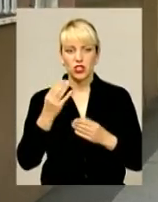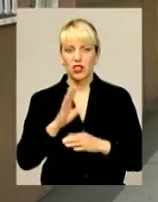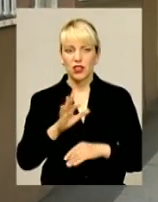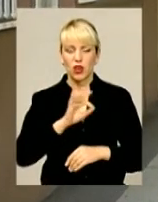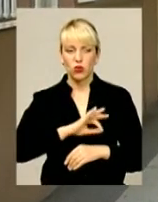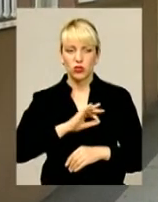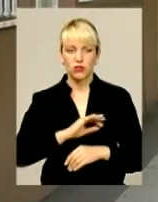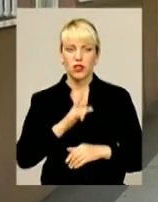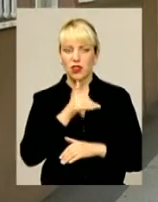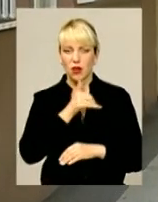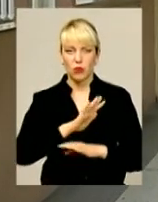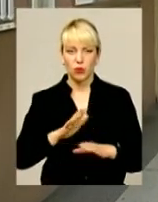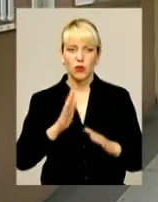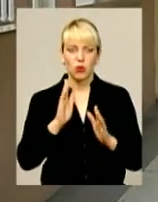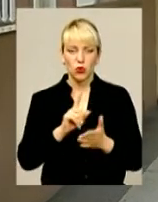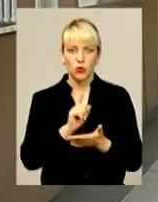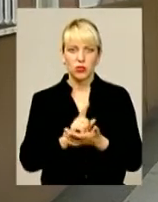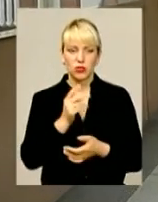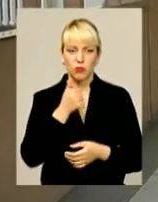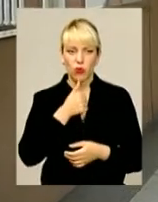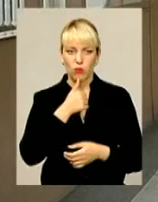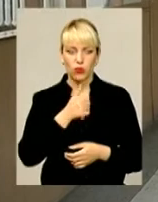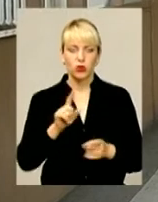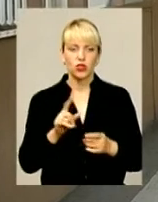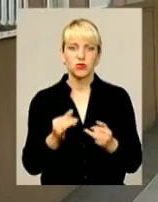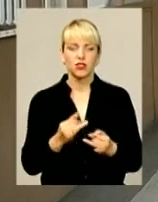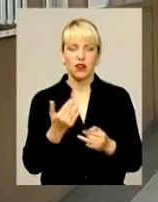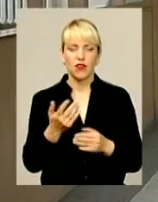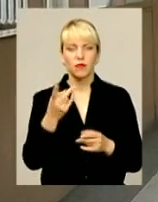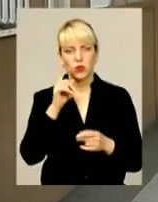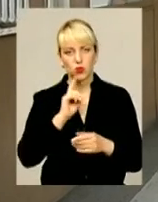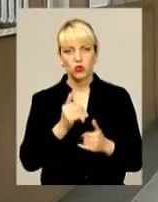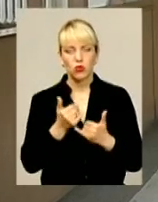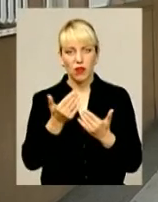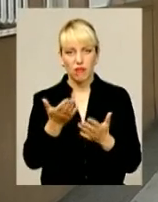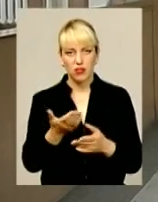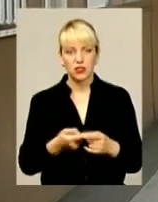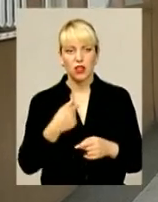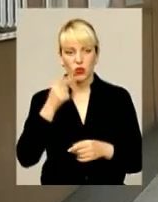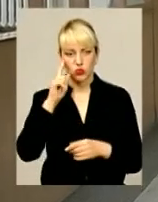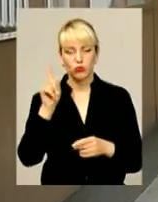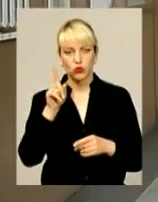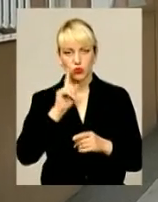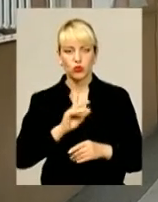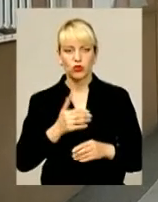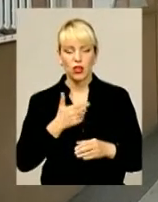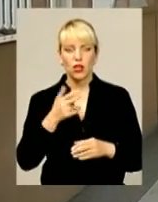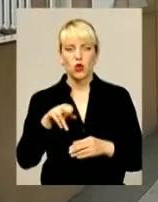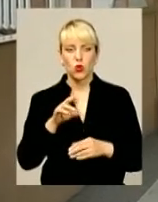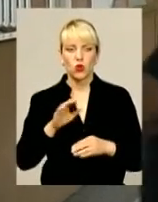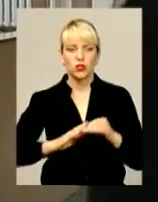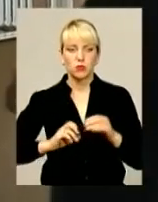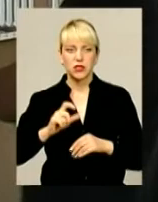пробували, обов'язково спробую. А чим цікаво вам? Чи це зручно для вас? Я думаю, що зручно, можна до спеціаліста